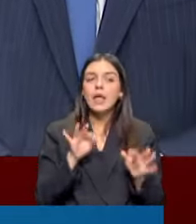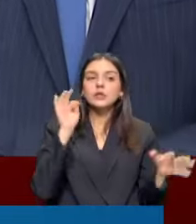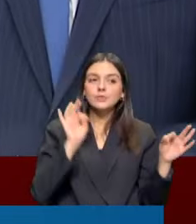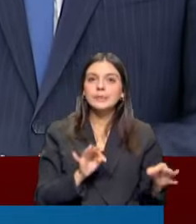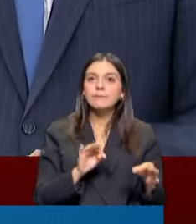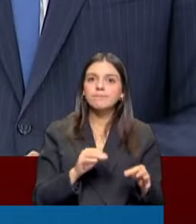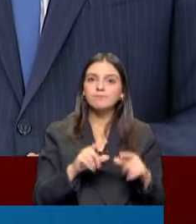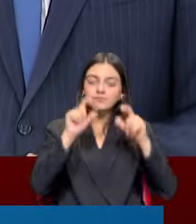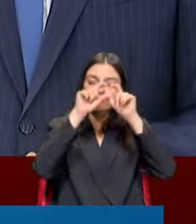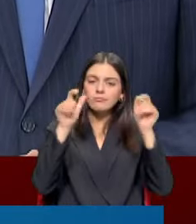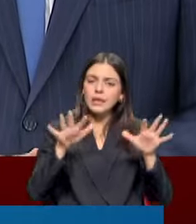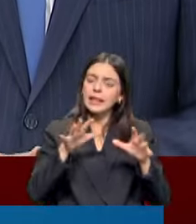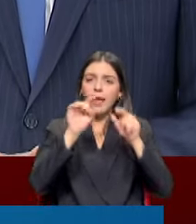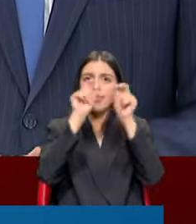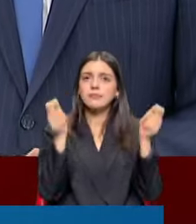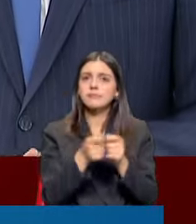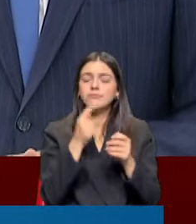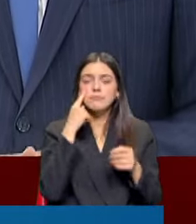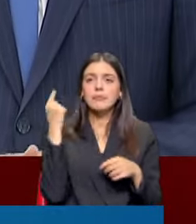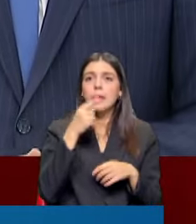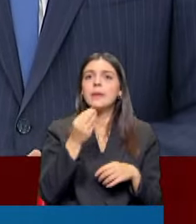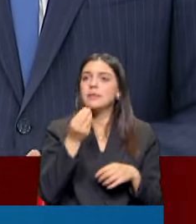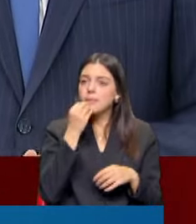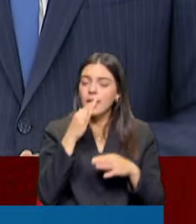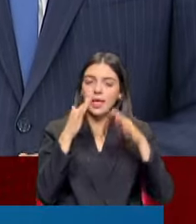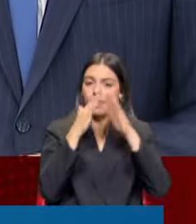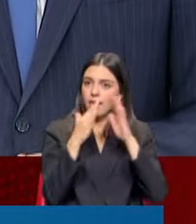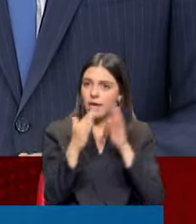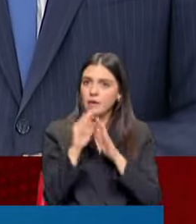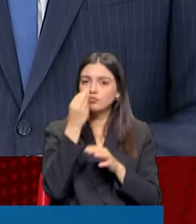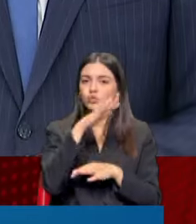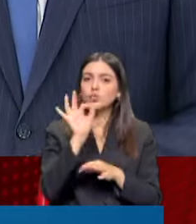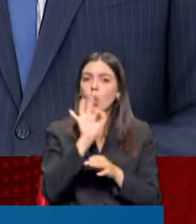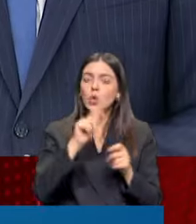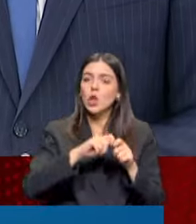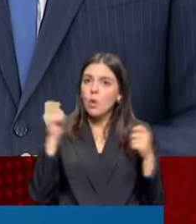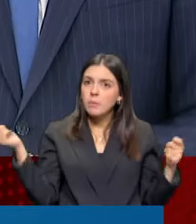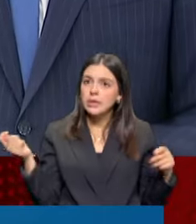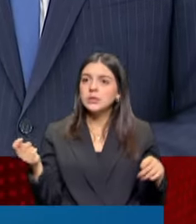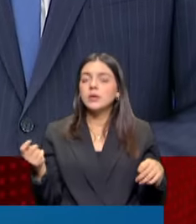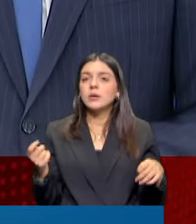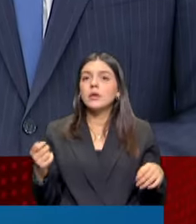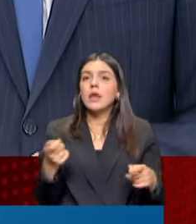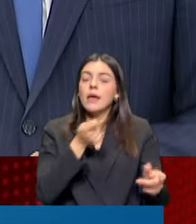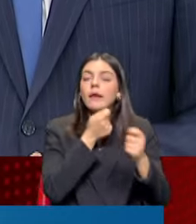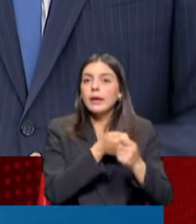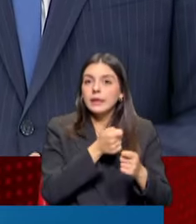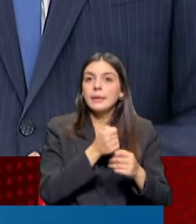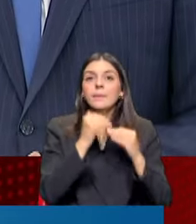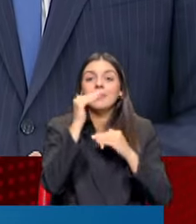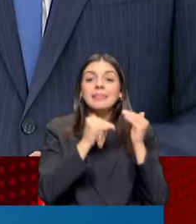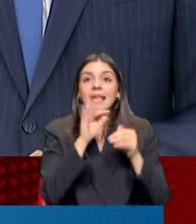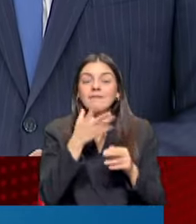genel çizdiğiniz tabloda barınma, gıdaya erişim, eğitim, çocukların okuldan kopması, dengeli ve